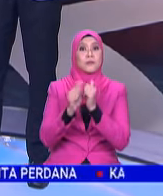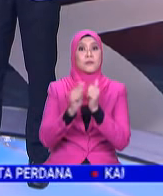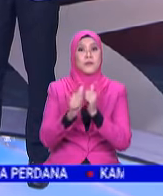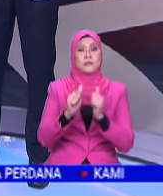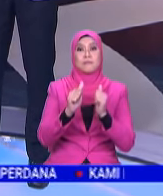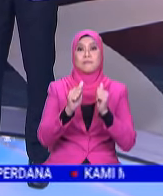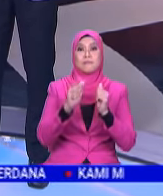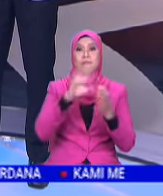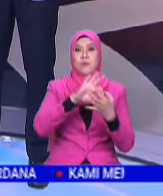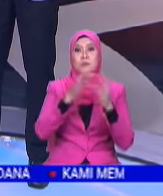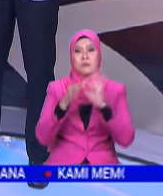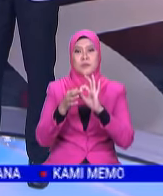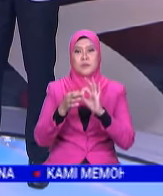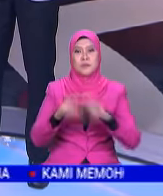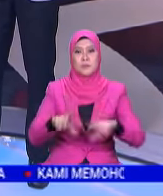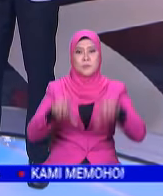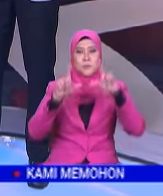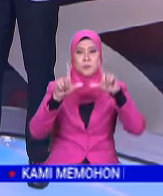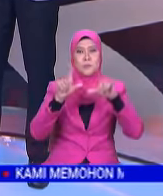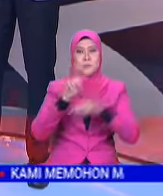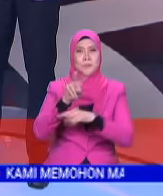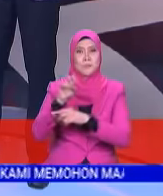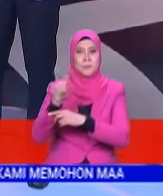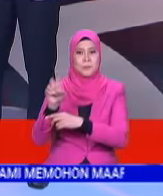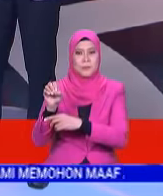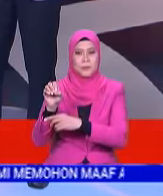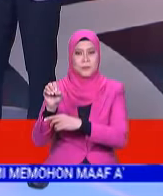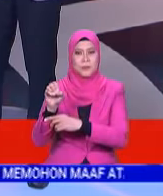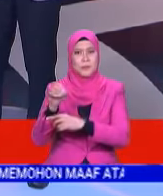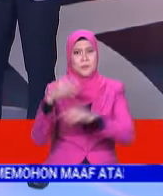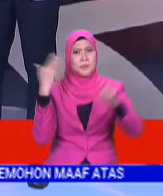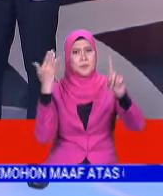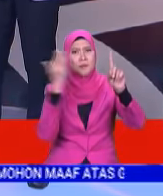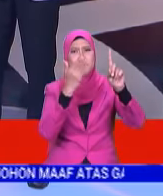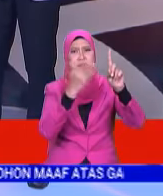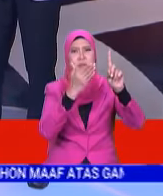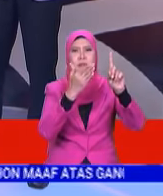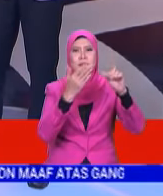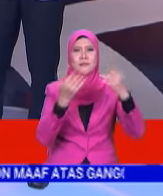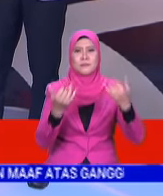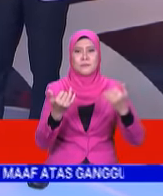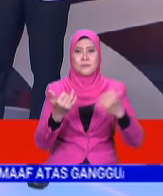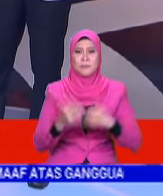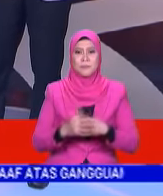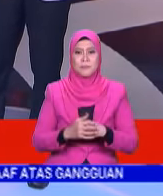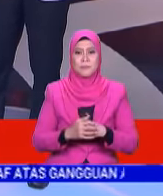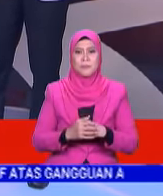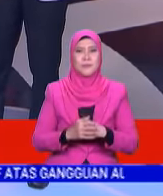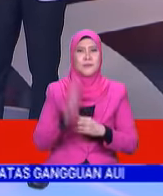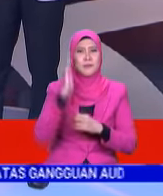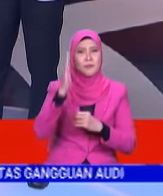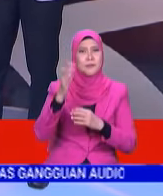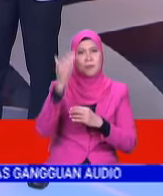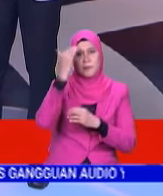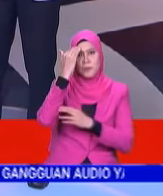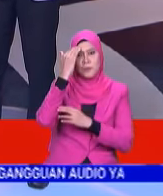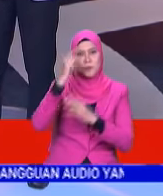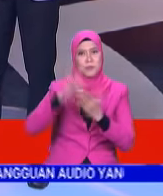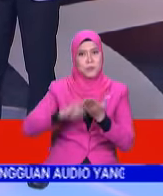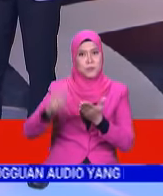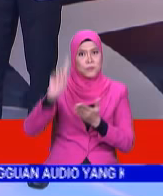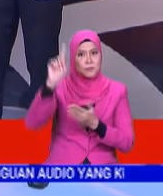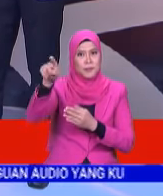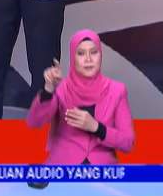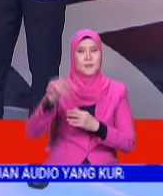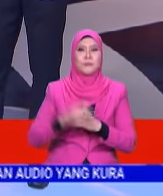Tokyo 2020, sasaran pingat buat kontinjen Malaysia akan diketahui pada minggu